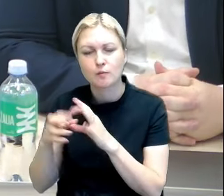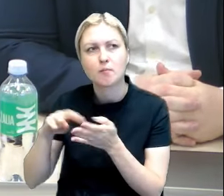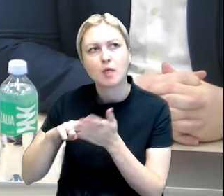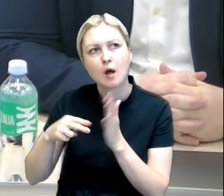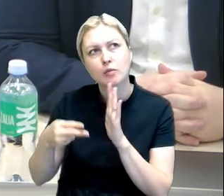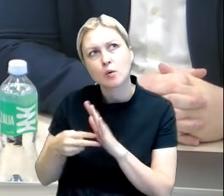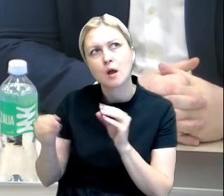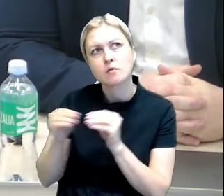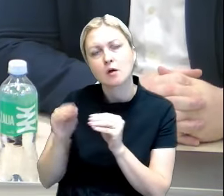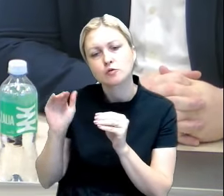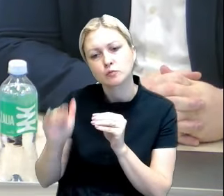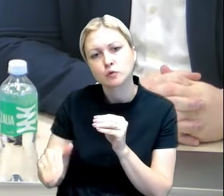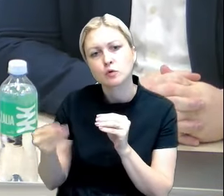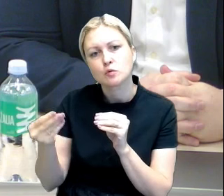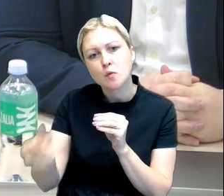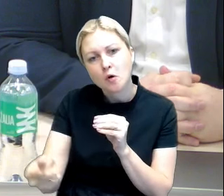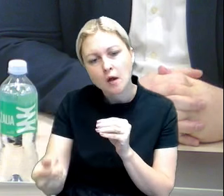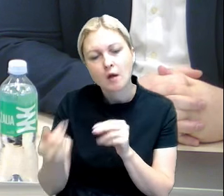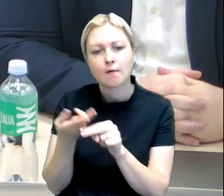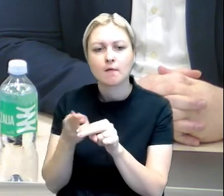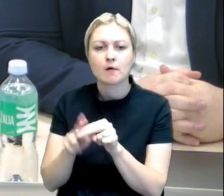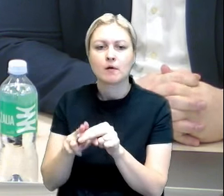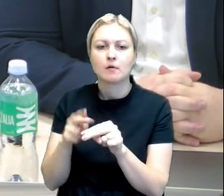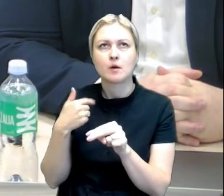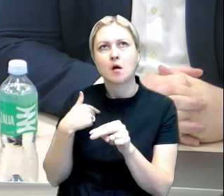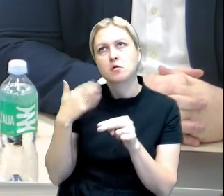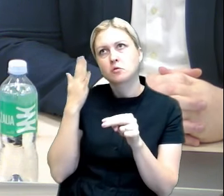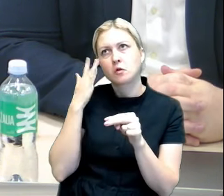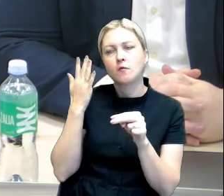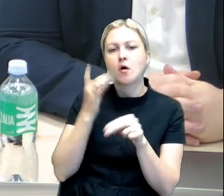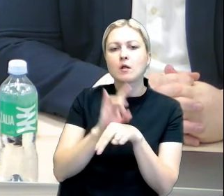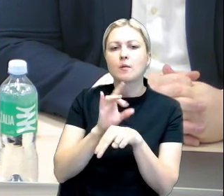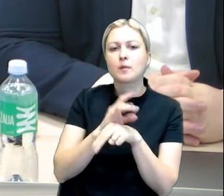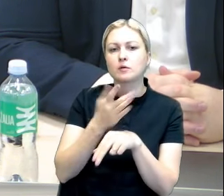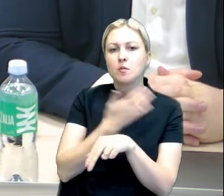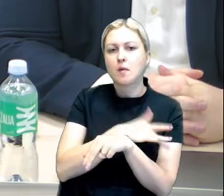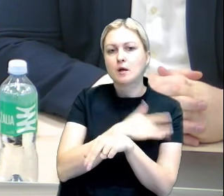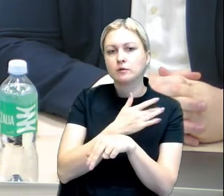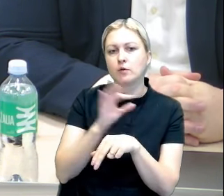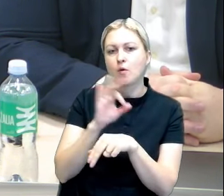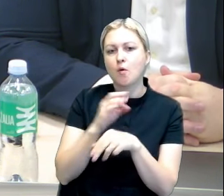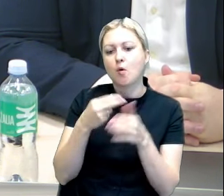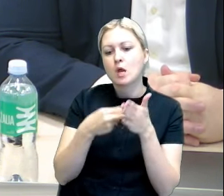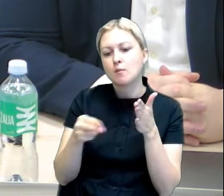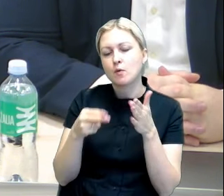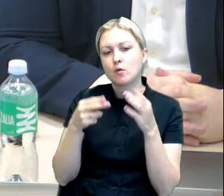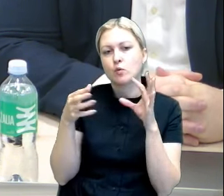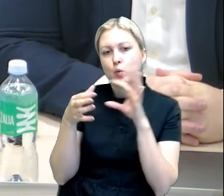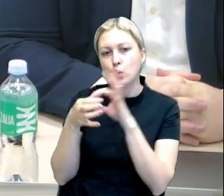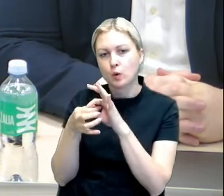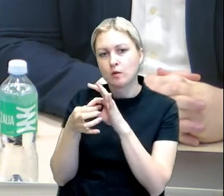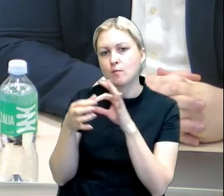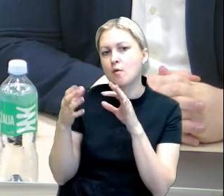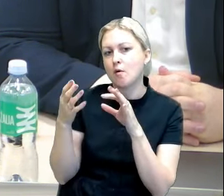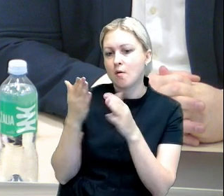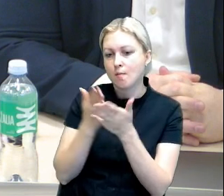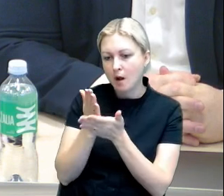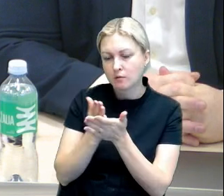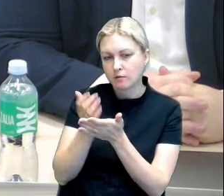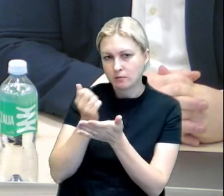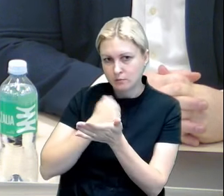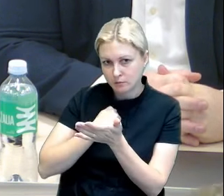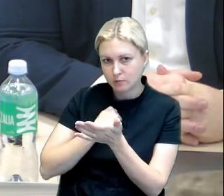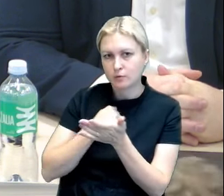10.000 kai tuo tarpu mano galva klaipėdos paslaugos jau įmonių jungimo patirtį turi prieš keletą metų gi gatvės